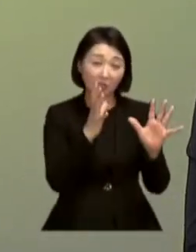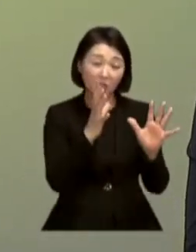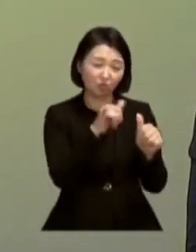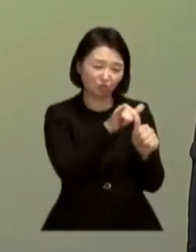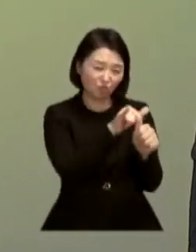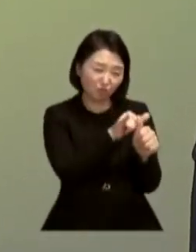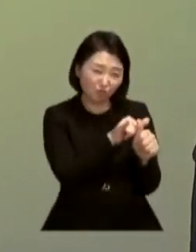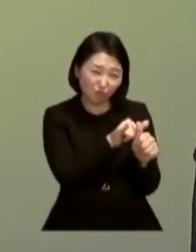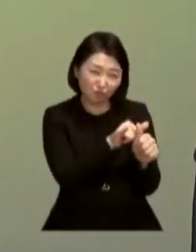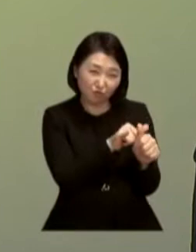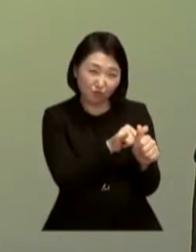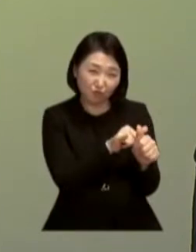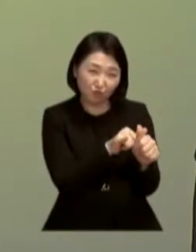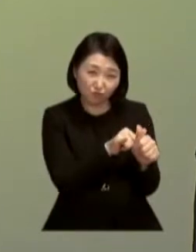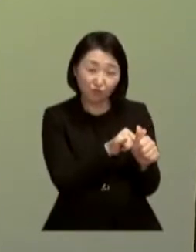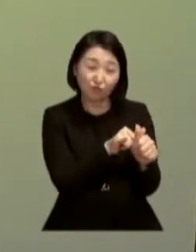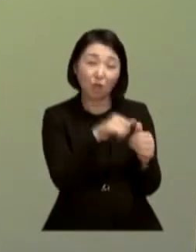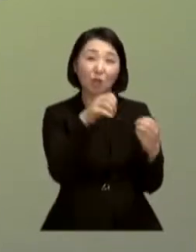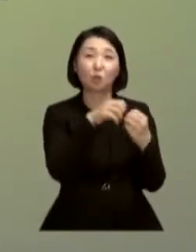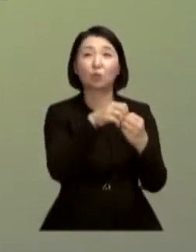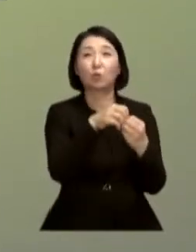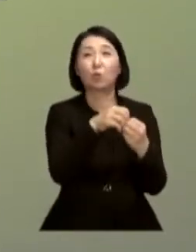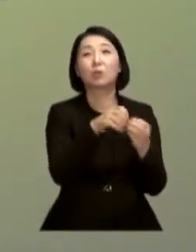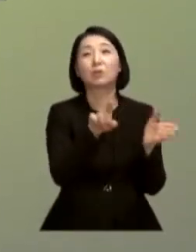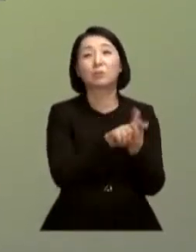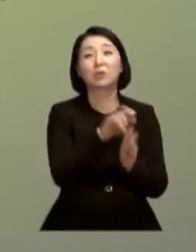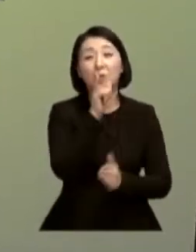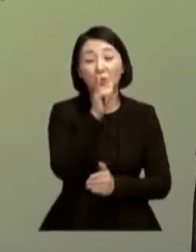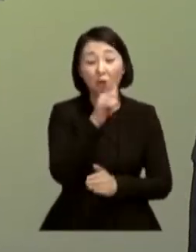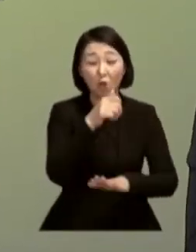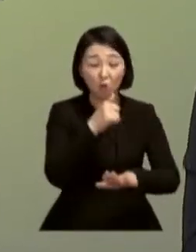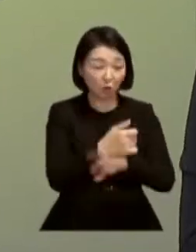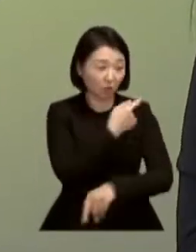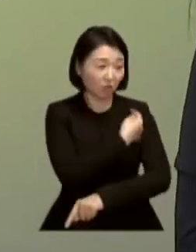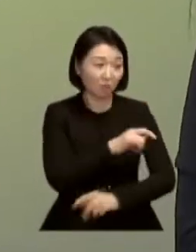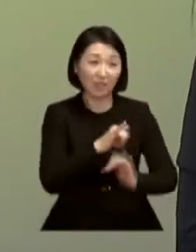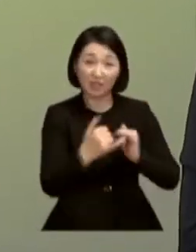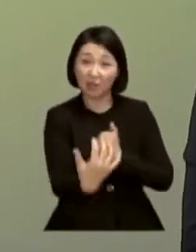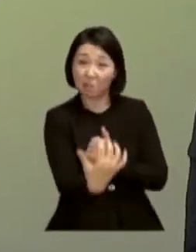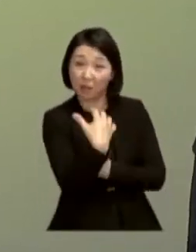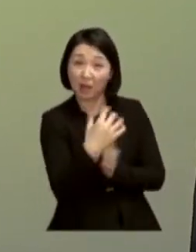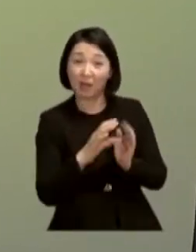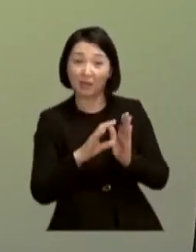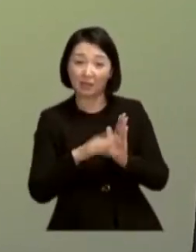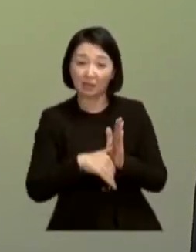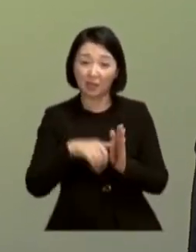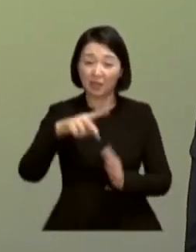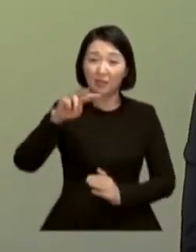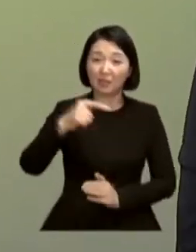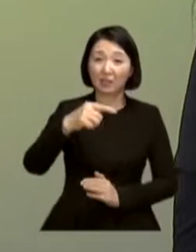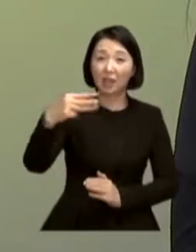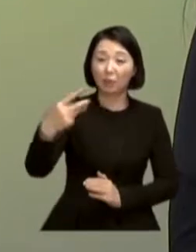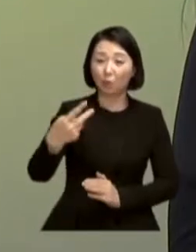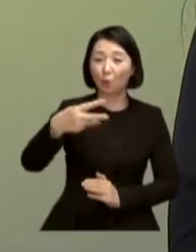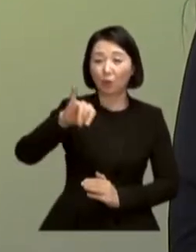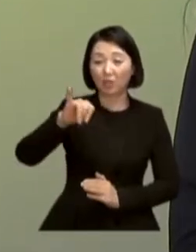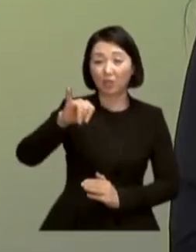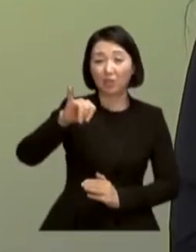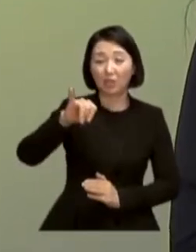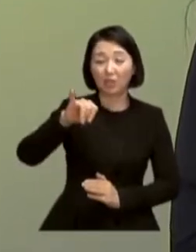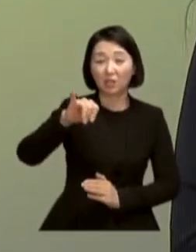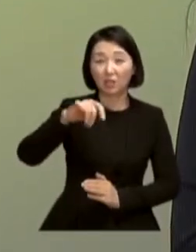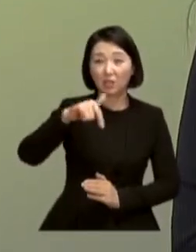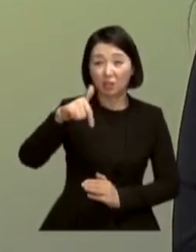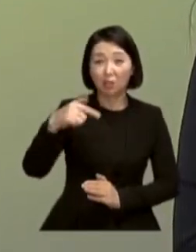숭상하는 신앙, 토속적인 신앙이 있습니다. 그래서 스페인 사람들이 쳐들어왔을 때 그 산토니뇨 아기 그